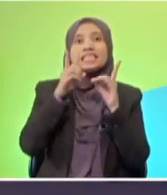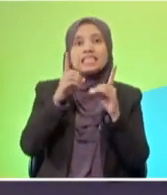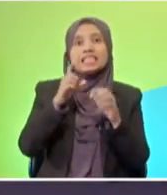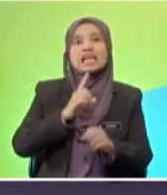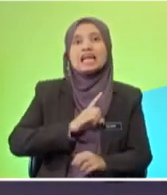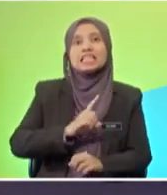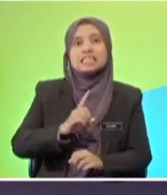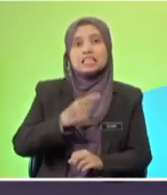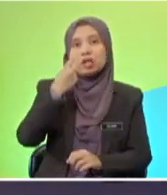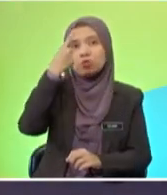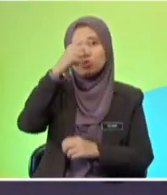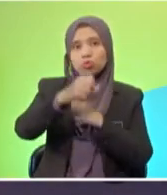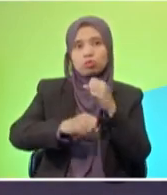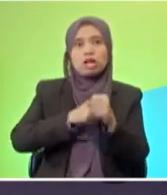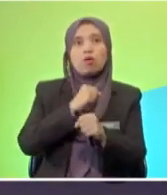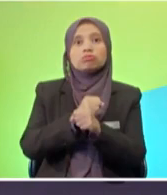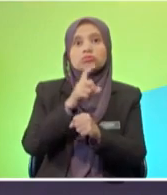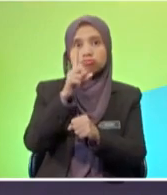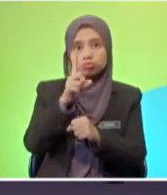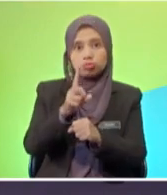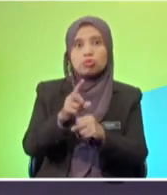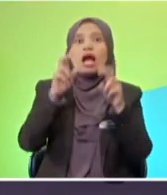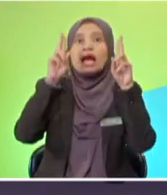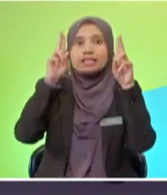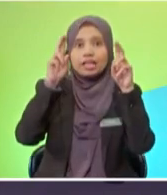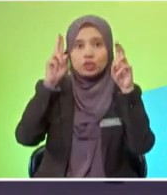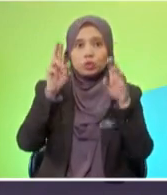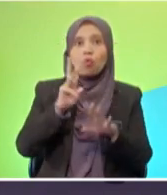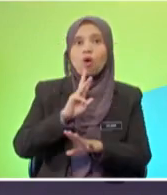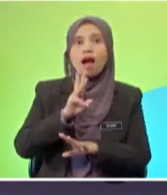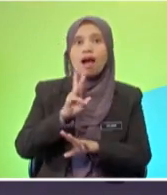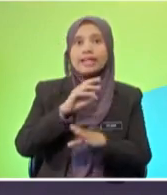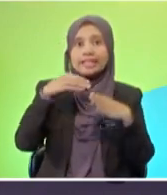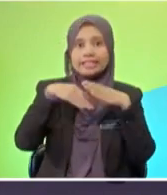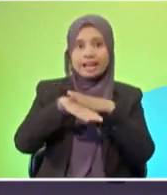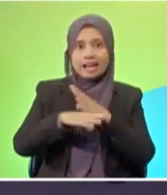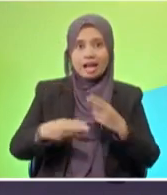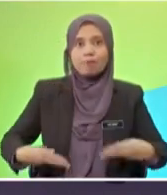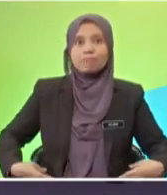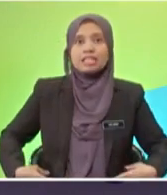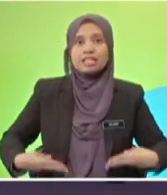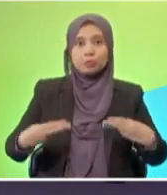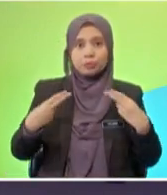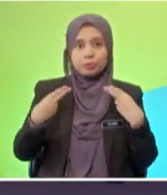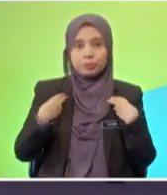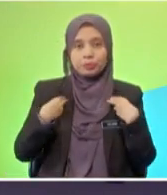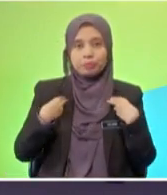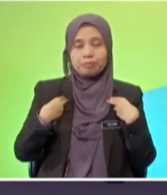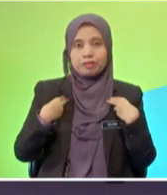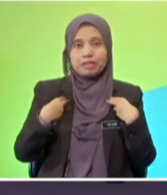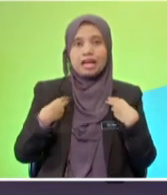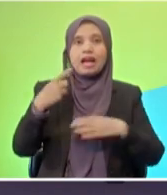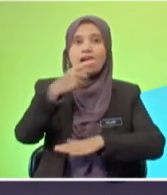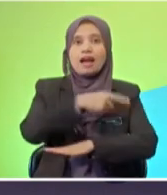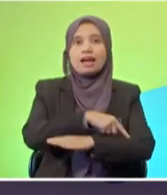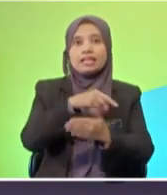murid-murid tahun 1 dengan topik kita Ai dalam kehidupan jadi bersama dengan kita guru yang bukan canang-canang orangnya pada hari